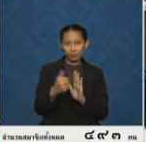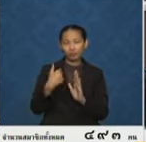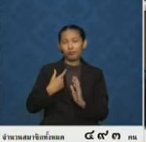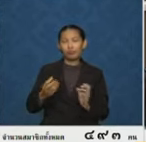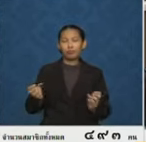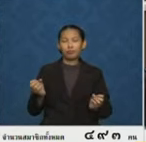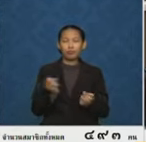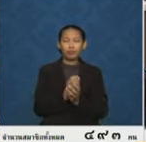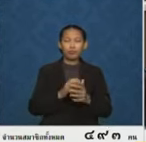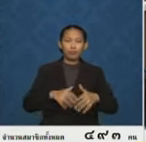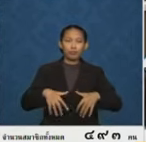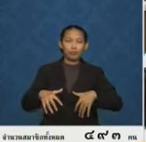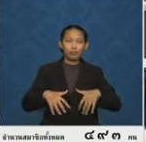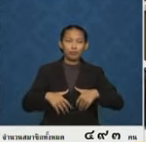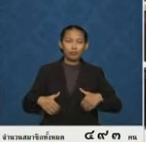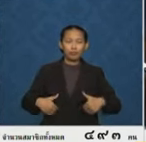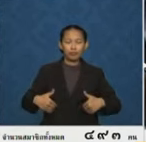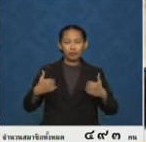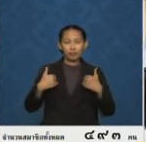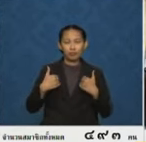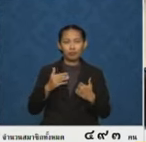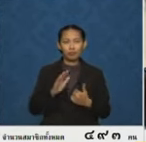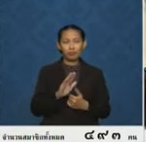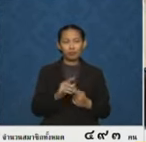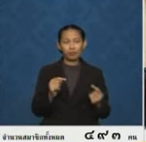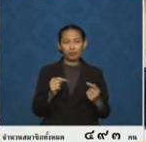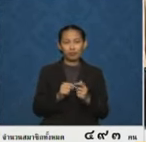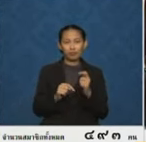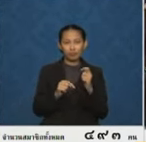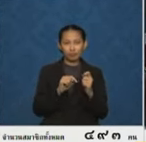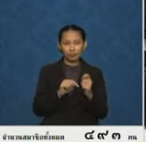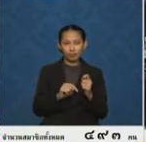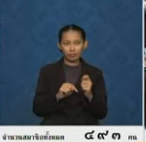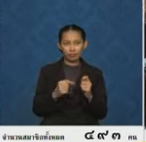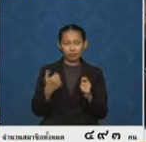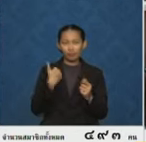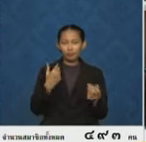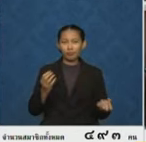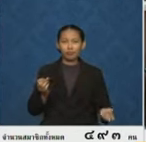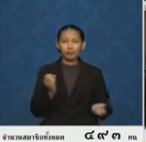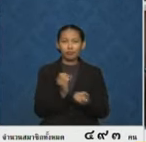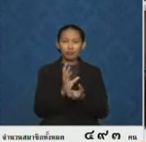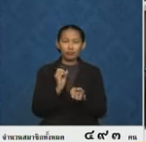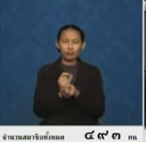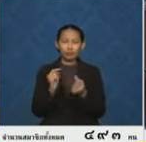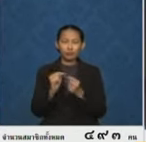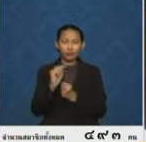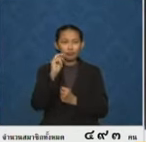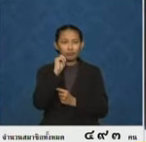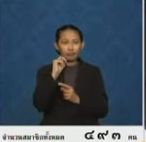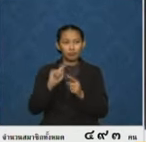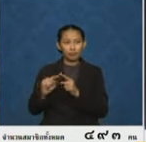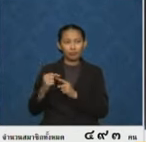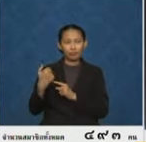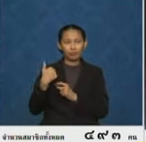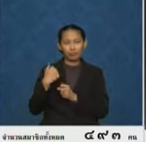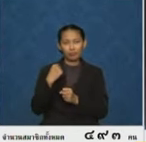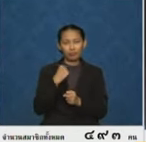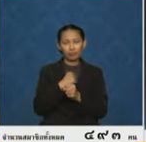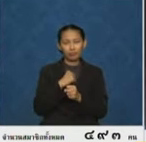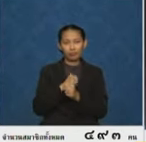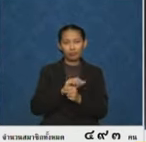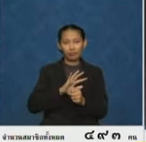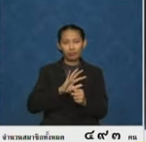กระทบต่อชีวิตความเป็นอยู่ของประชาชนในอำเภอนับเป็นความเดือดร้อนจากระบบประปาที่มีกำลังผลิตไม่เพียง